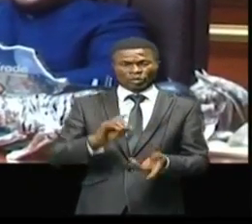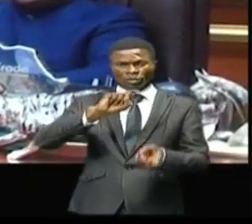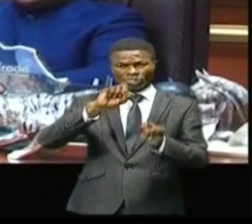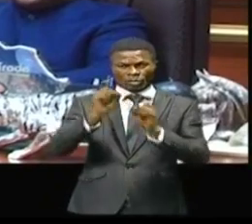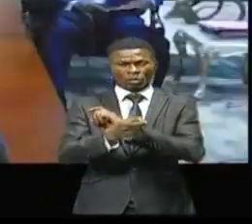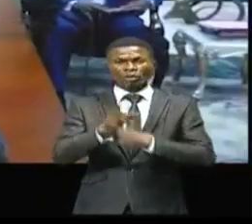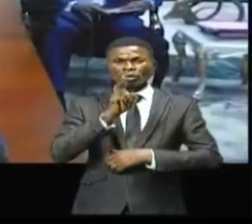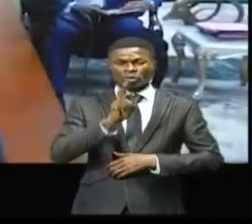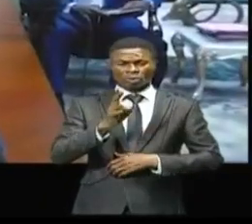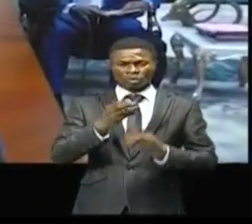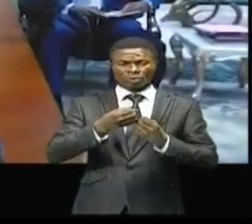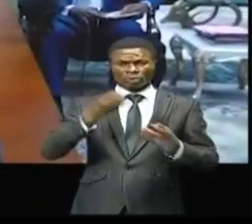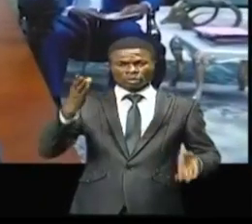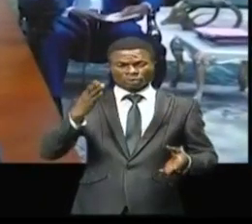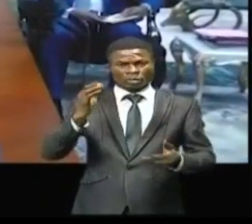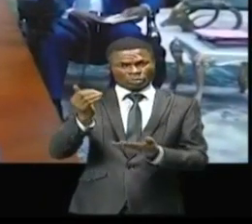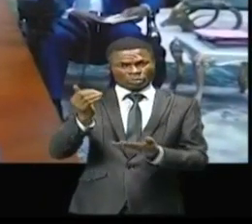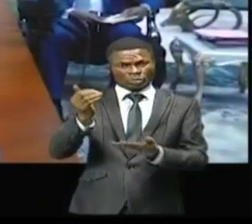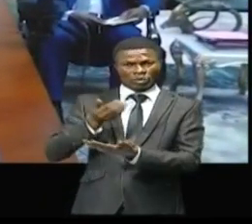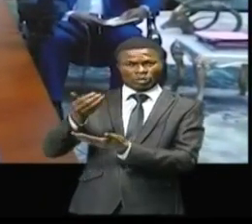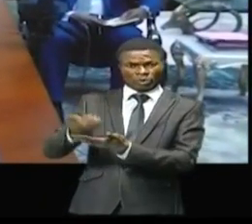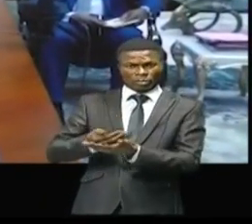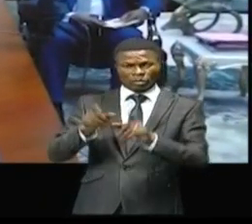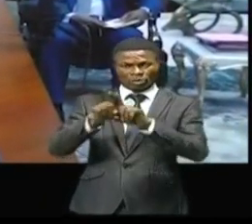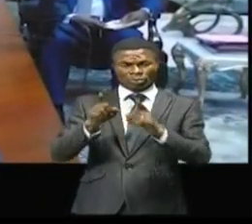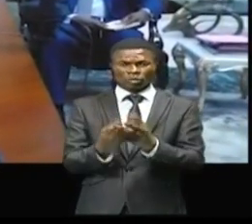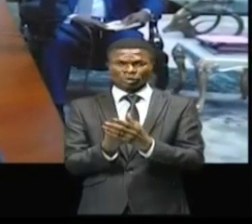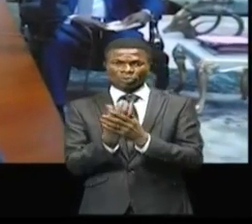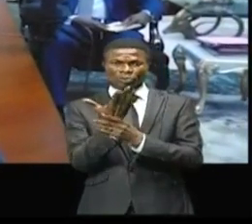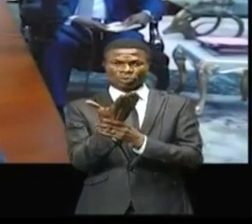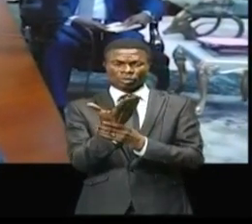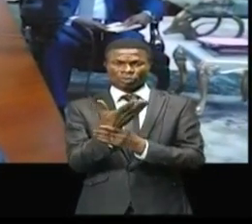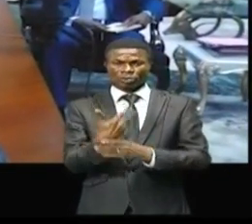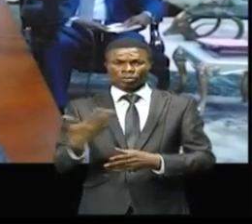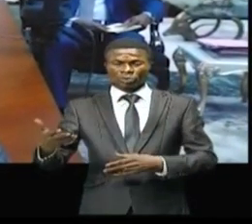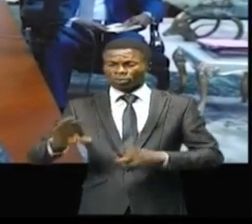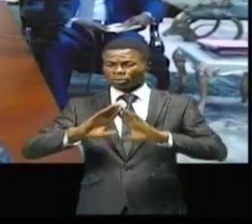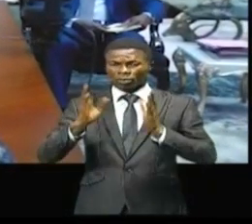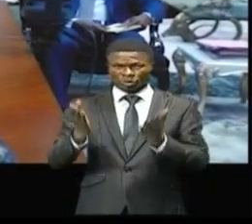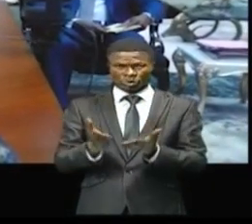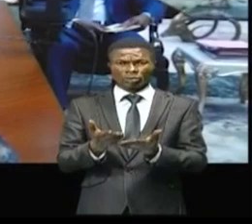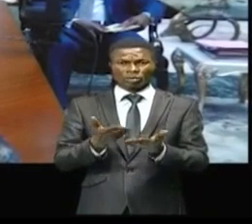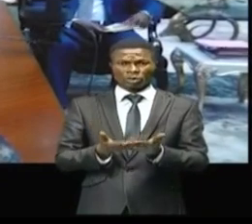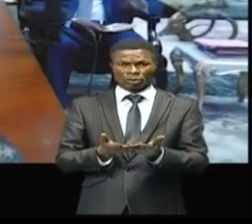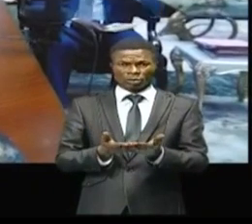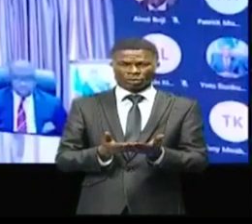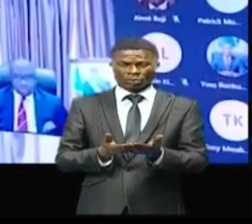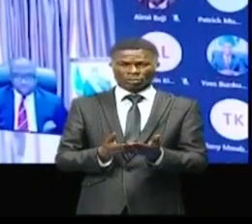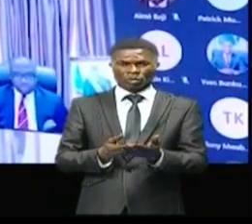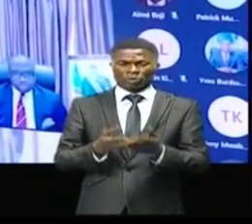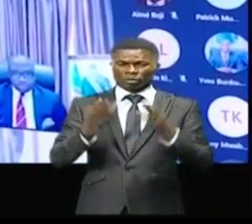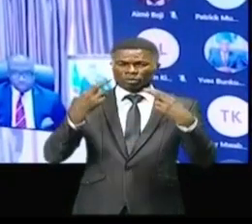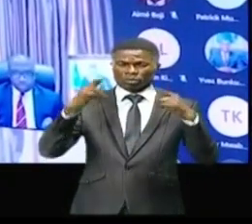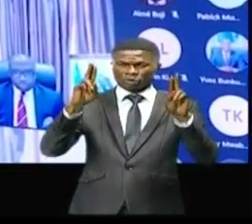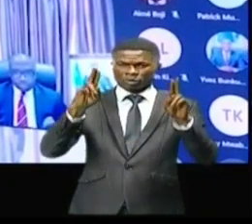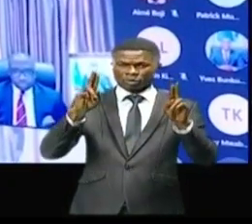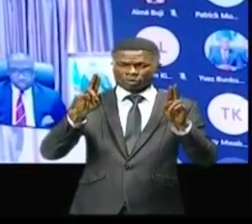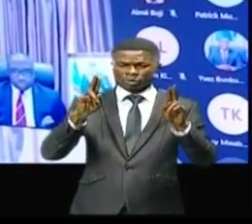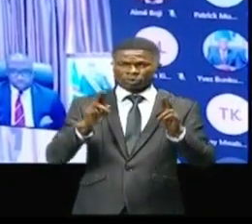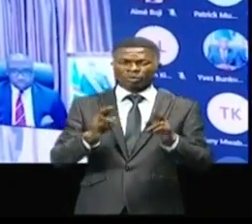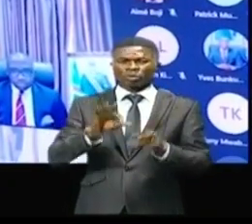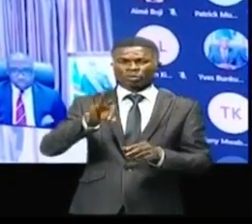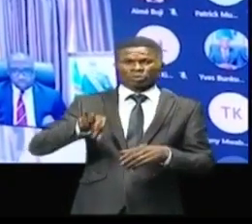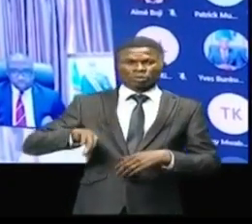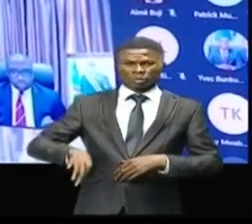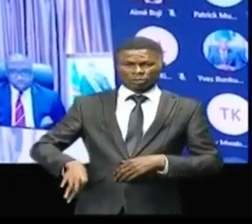réelle du potentiel d'exploitation et de production des actifs de tout genre l'attente des seuils des rentabilités